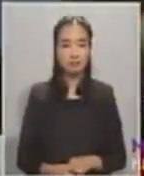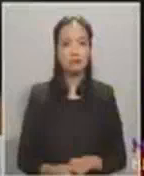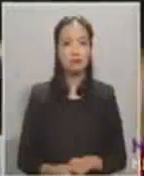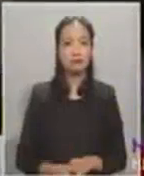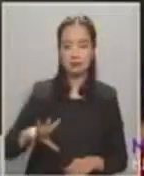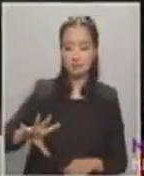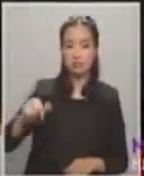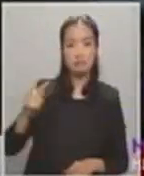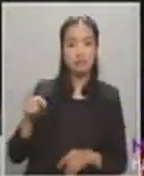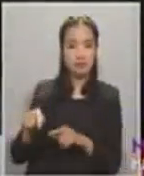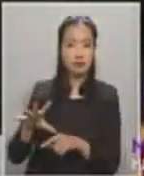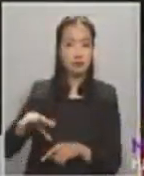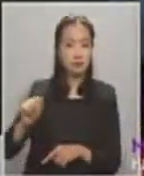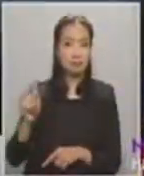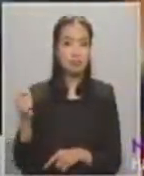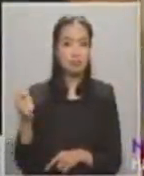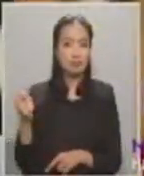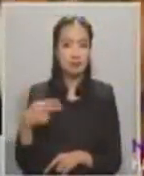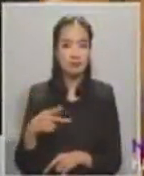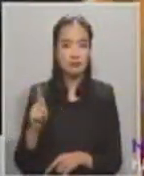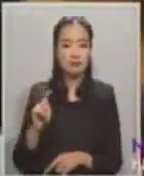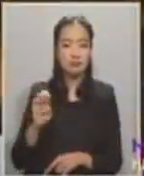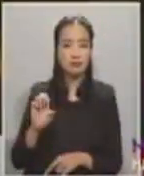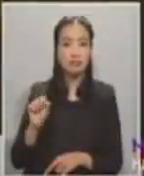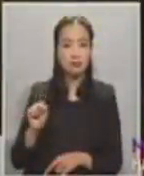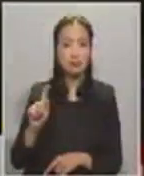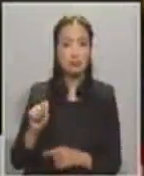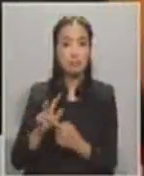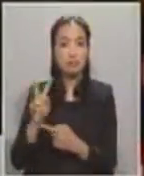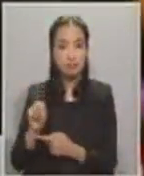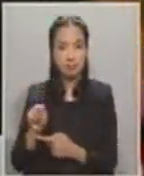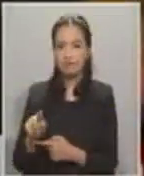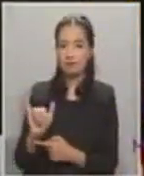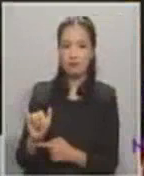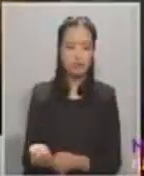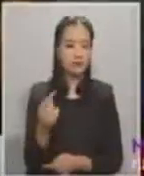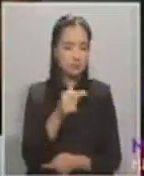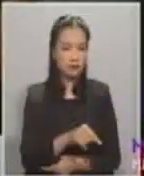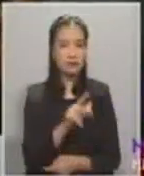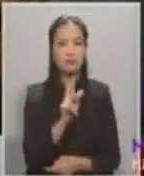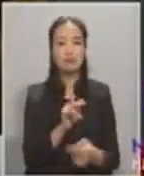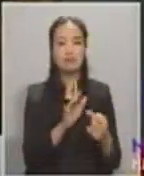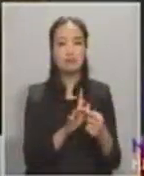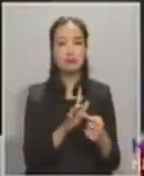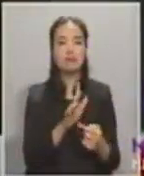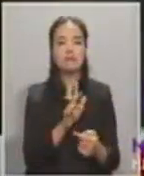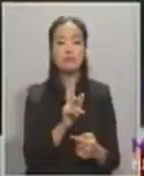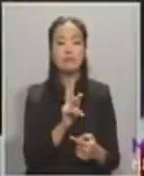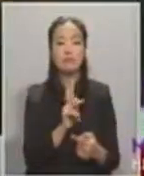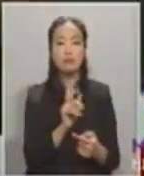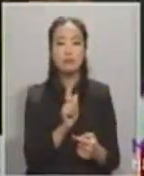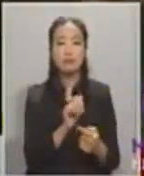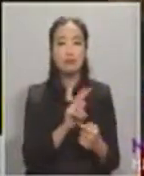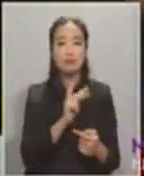ก็ควบคุมได้แล้วแต่ว่าที่กรุงอังการานั้นก็ยังมีเสียงปืนดังขึ้นอย่างต่อเนื่องครับ แต่ที่น่าสลดใจนะคะแม้เหตุการณ์วุ่นวายจะเกิดขึ้นไม่กี่ชั่วโมงแต